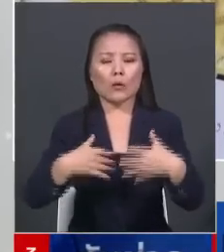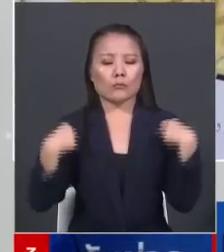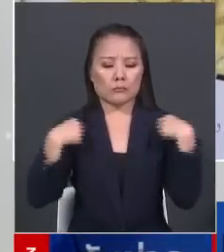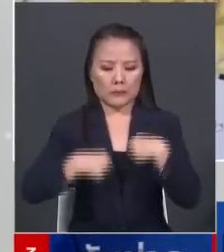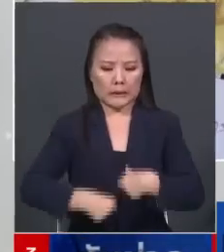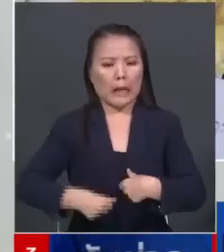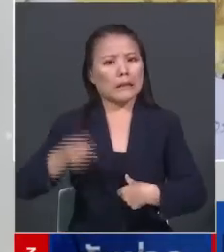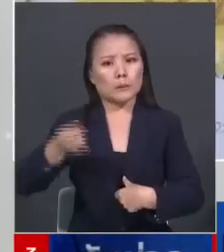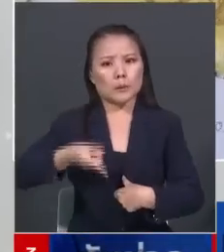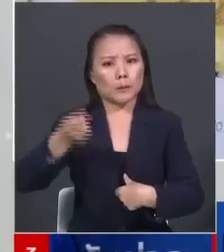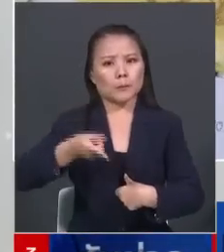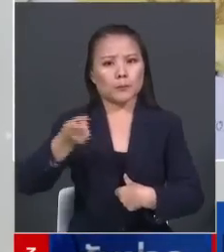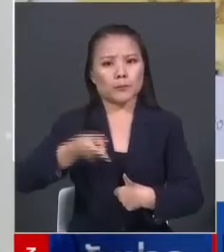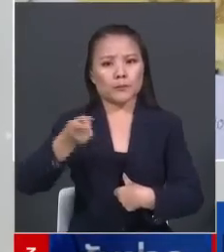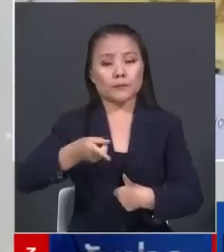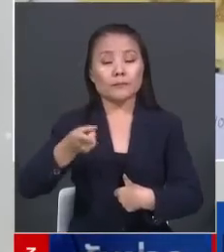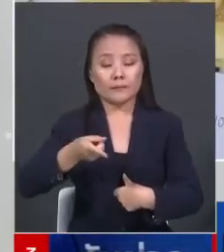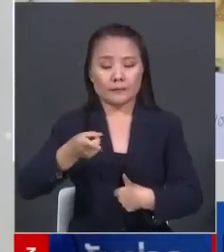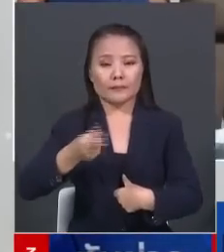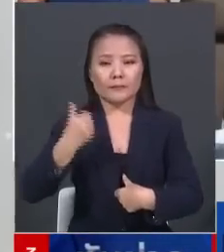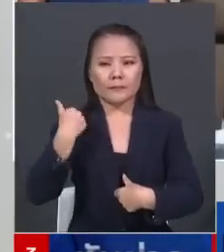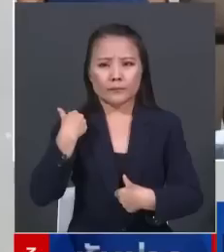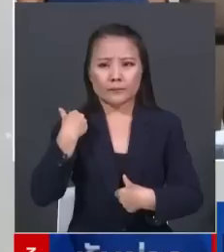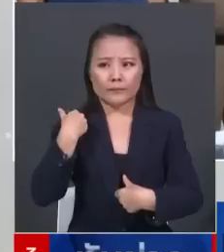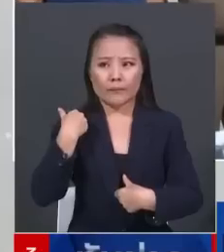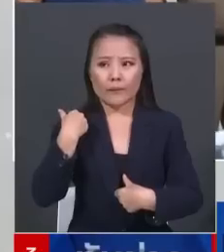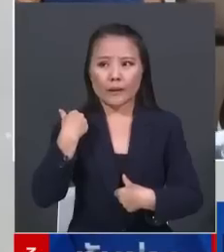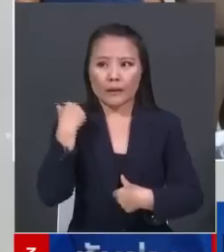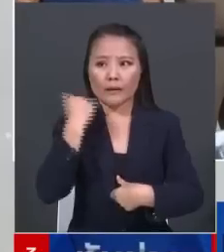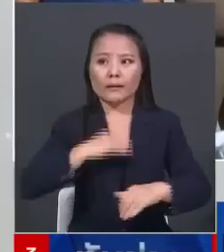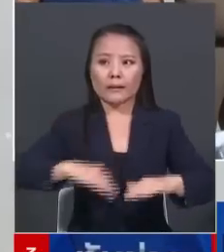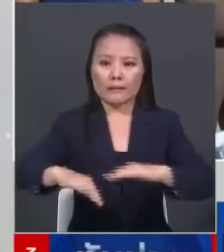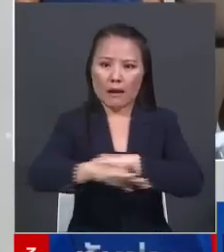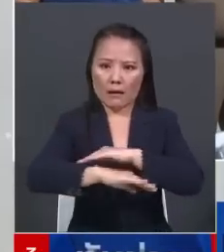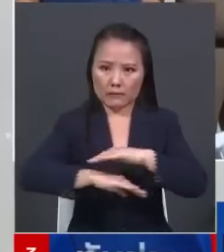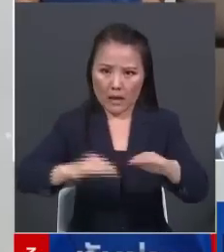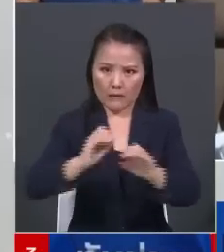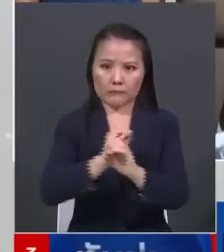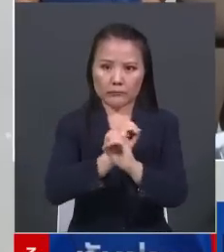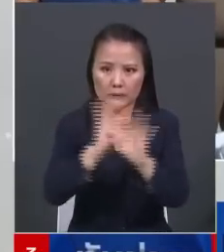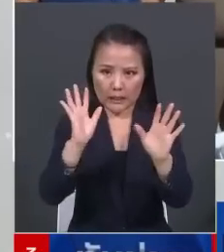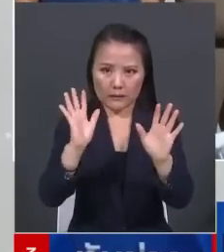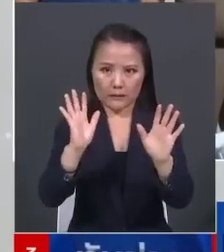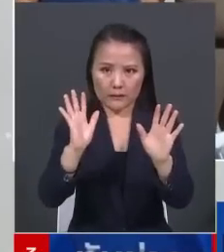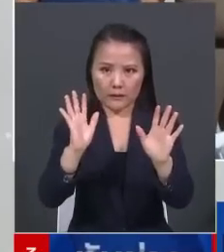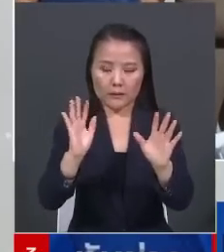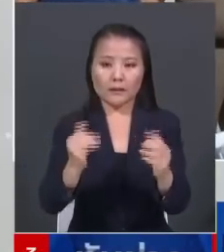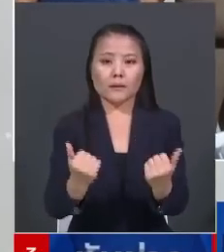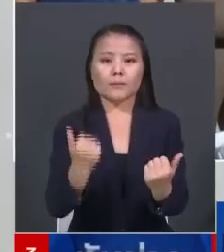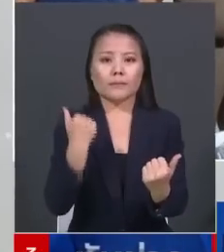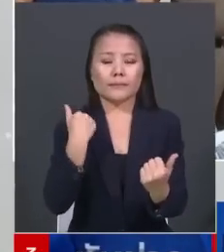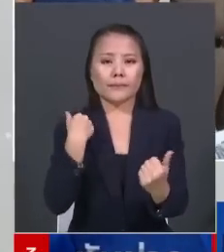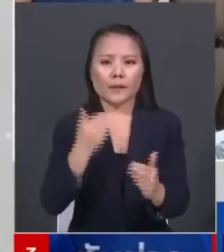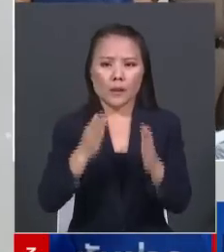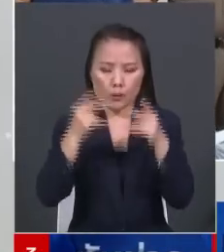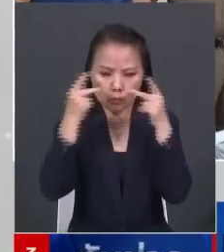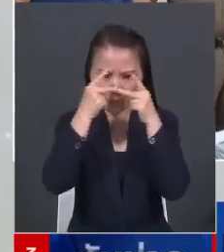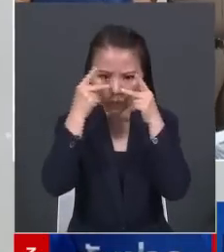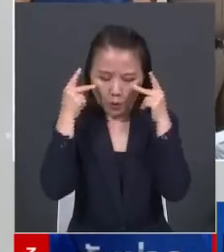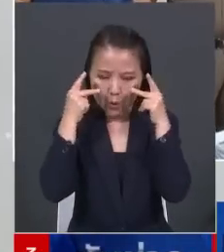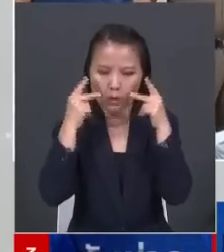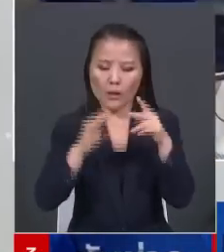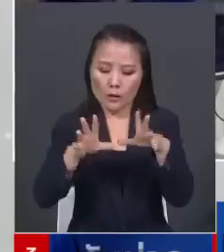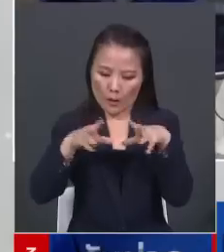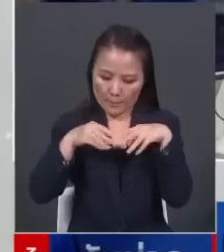อตัวเดียวกันกับที่ก่อเหตุอะค่ะเนี่ยหลักฐานคาหนังคาเขาคุณผู้ชมคะขณะที่ผู้ต้องหาเองให้การ